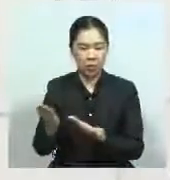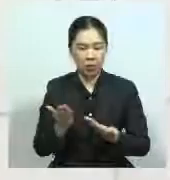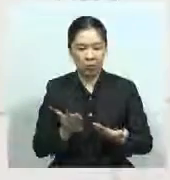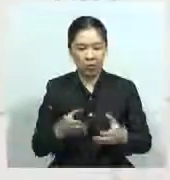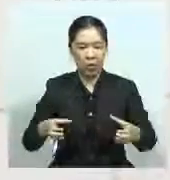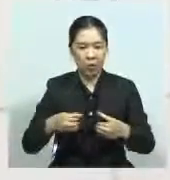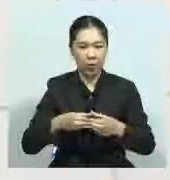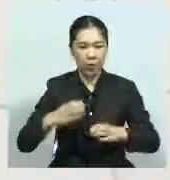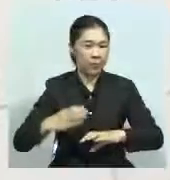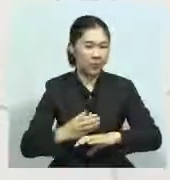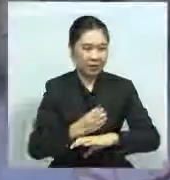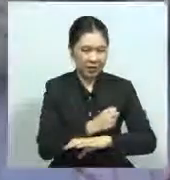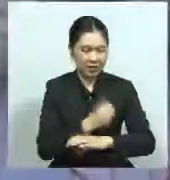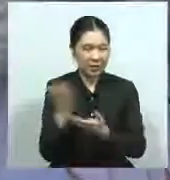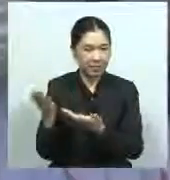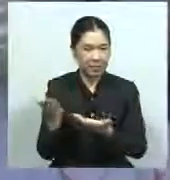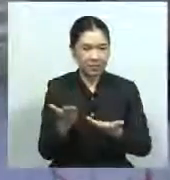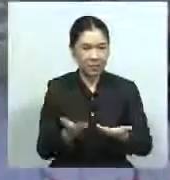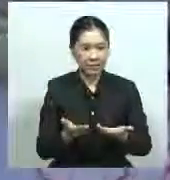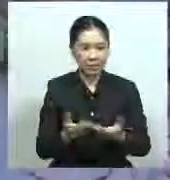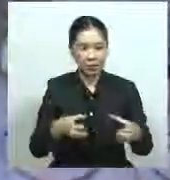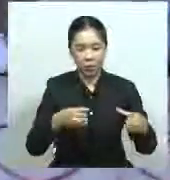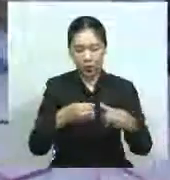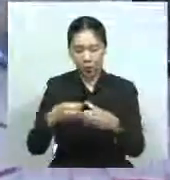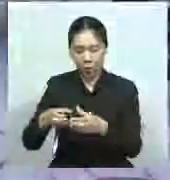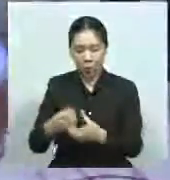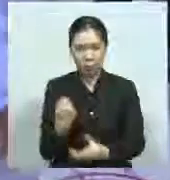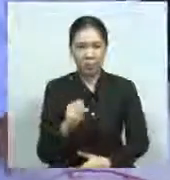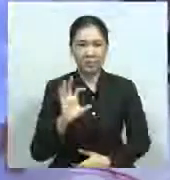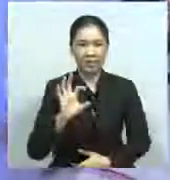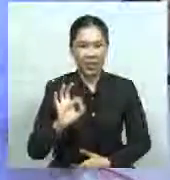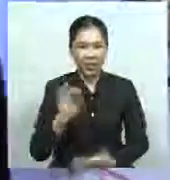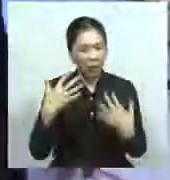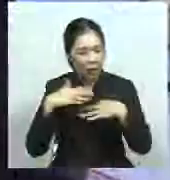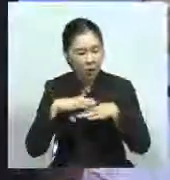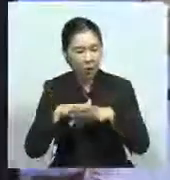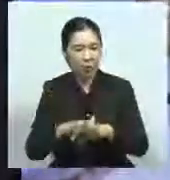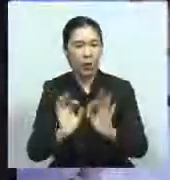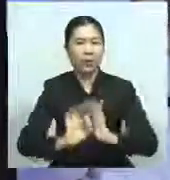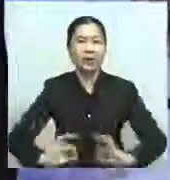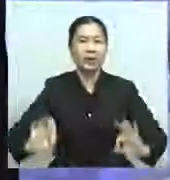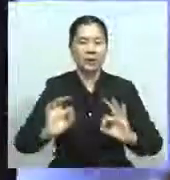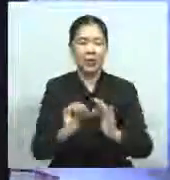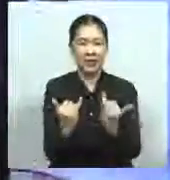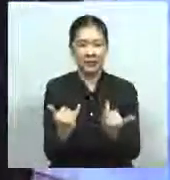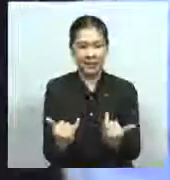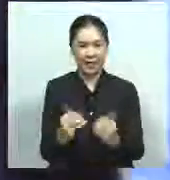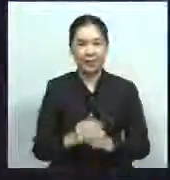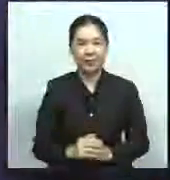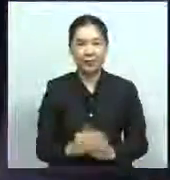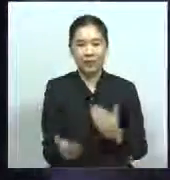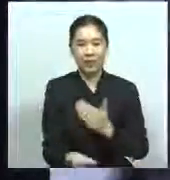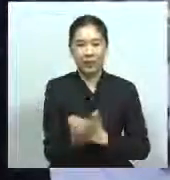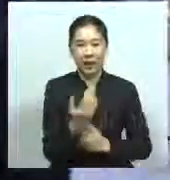คร่วมรัฐบาลที่มีการเชิญทั้งหมด19พักนะคะเข้ามาร่วมในพิธีครั้งสำคัญตั้งแต่ช่วงเวลาประมาณ 11:00